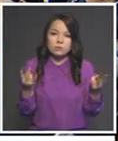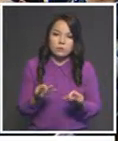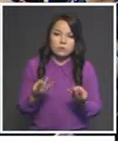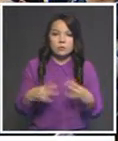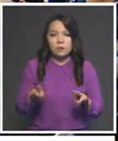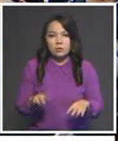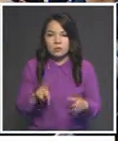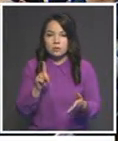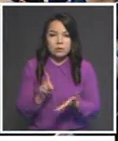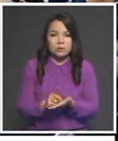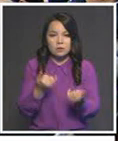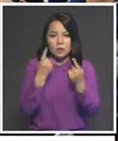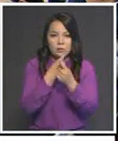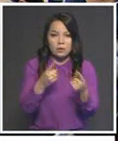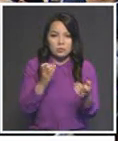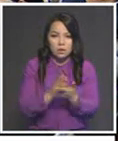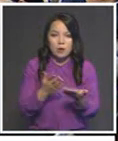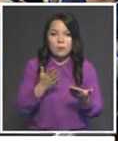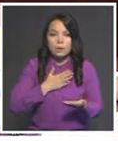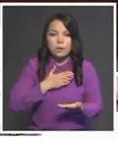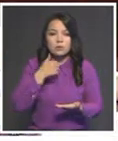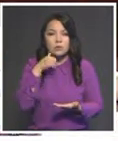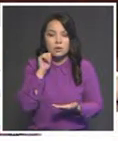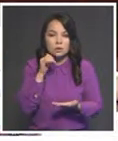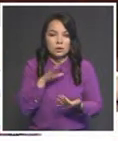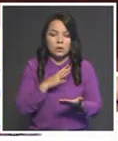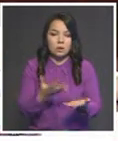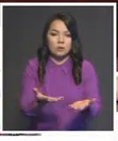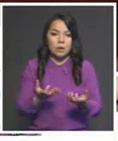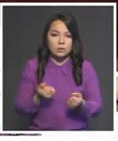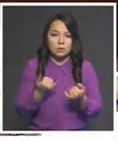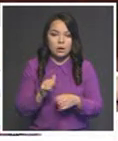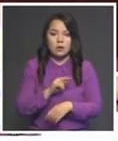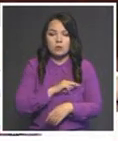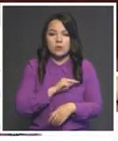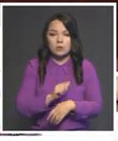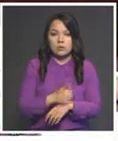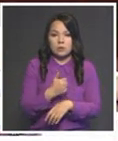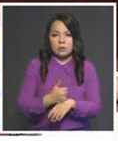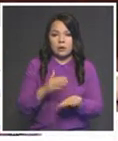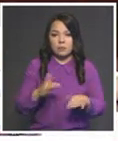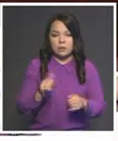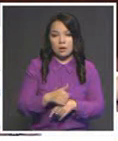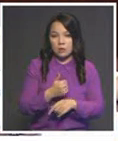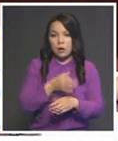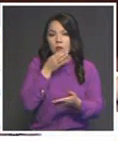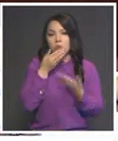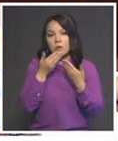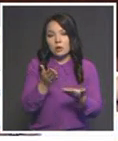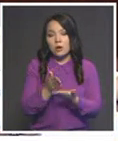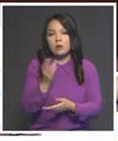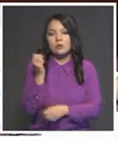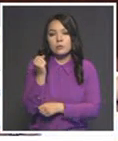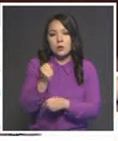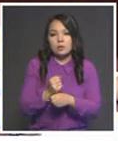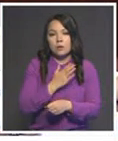керек па деп. Кеше мысалы маған қабылдауға біздің үлкен кәсіпорынның басшысы келіп сұрап жатыр. Мен жұмысшылардың бәріне